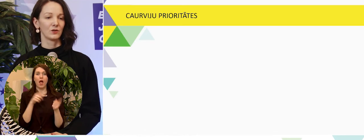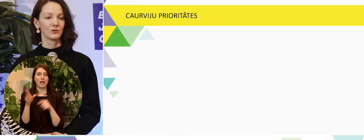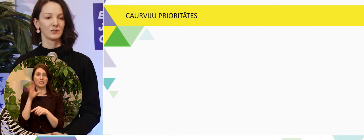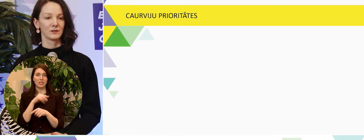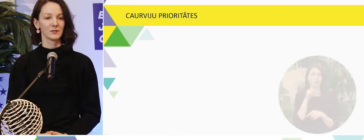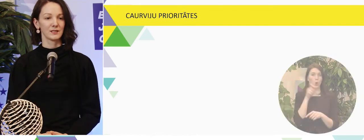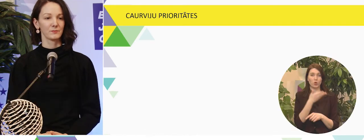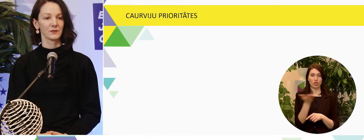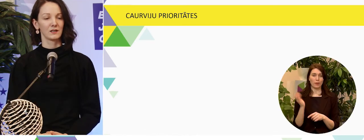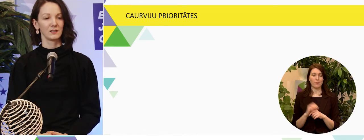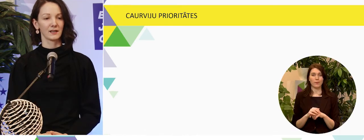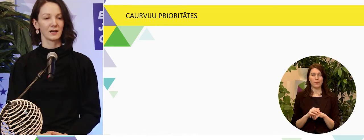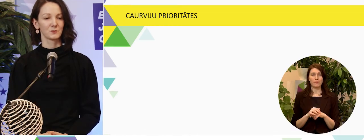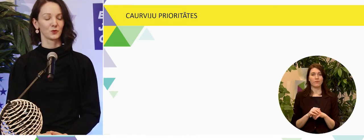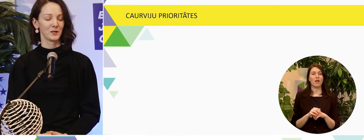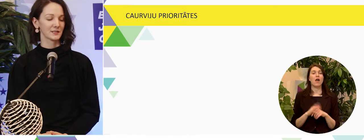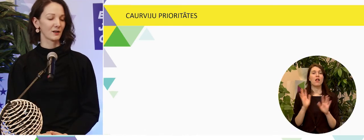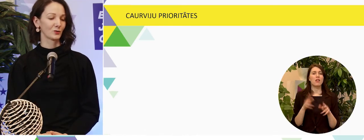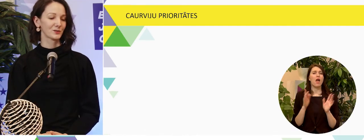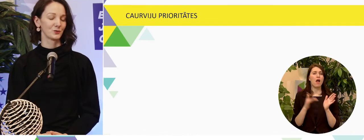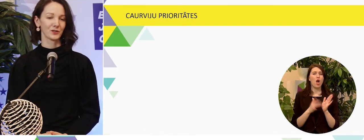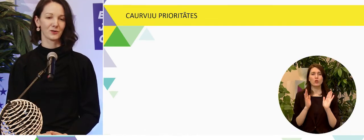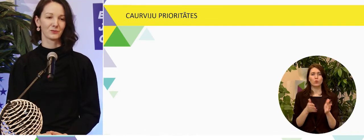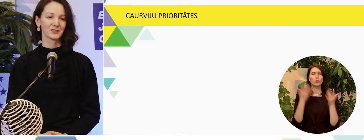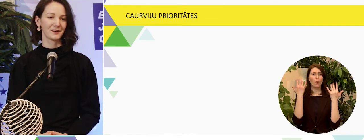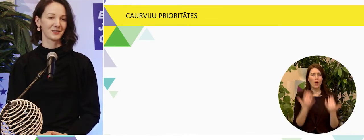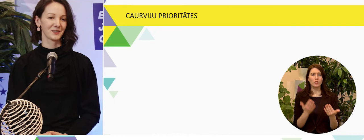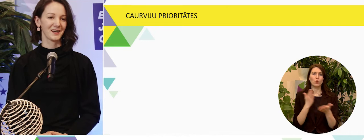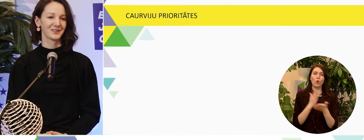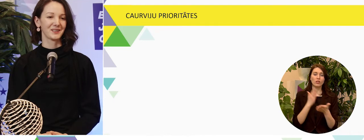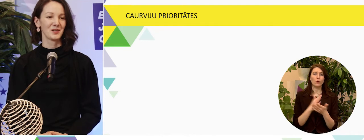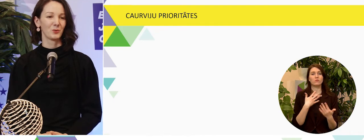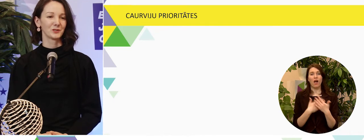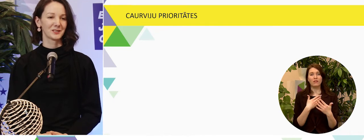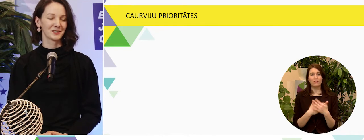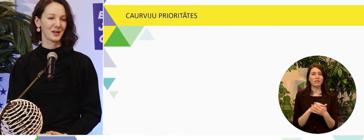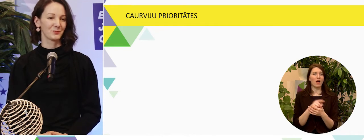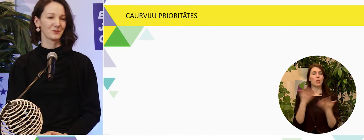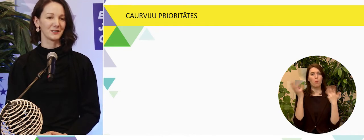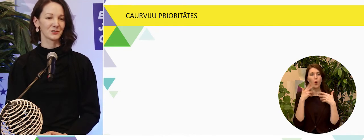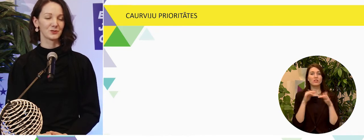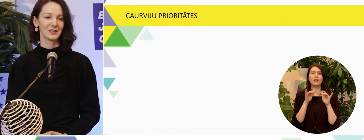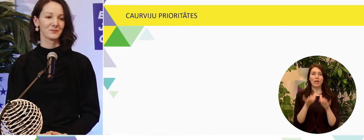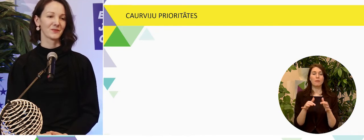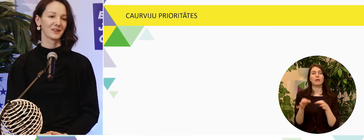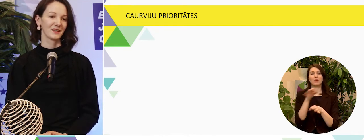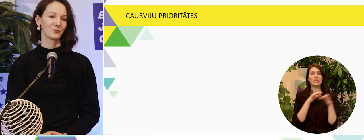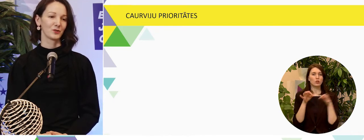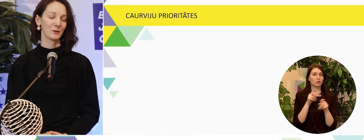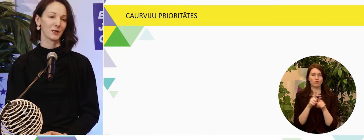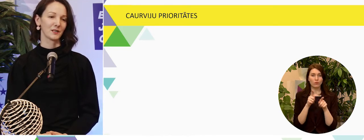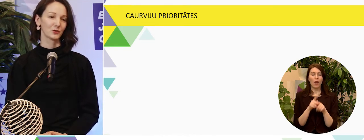Un bez tam, lai kāds būtu pasākums, notikums, aktivitāte, politiska darbība, diskusija,